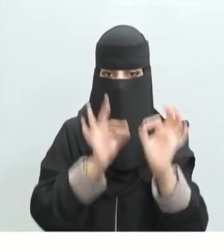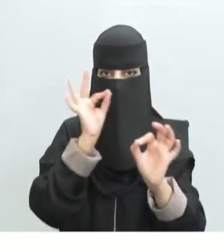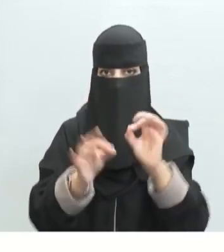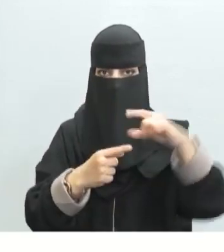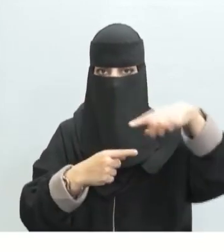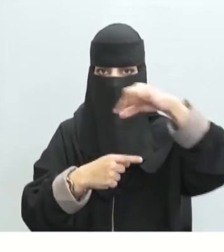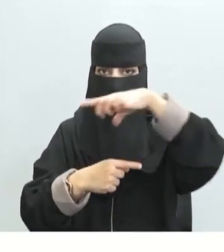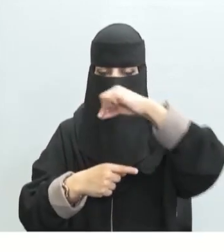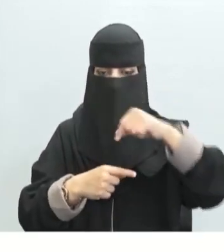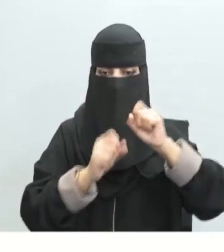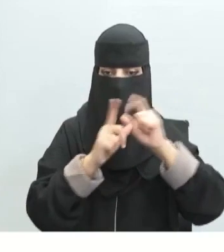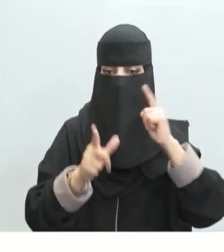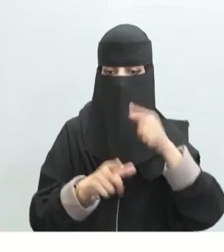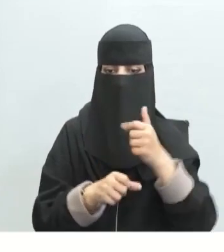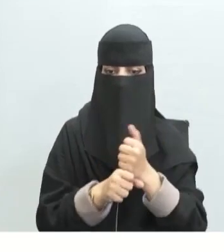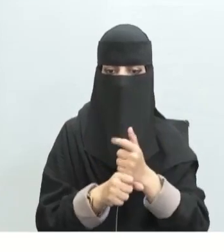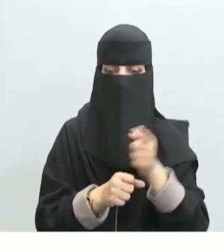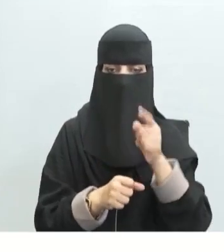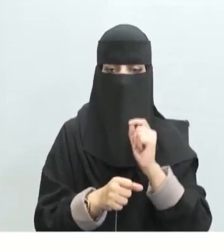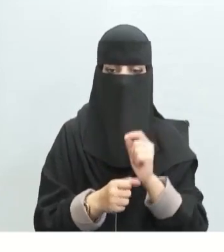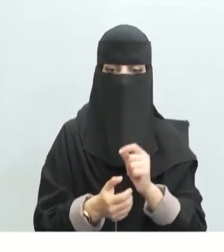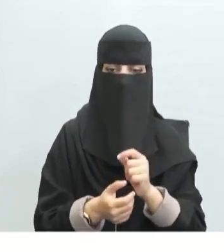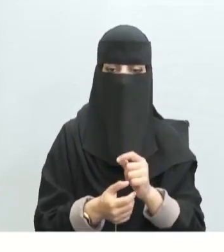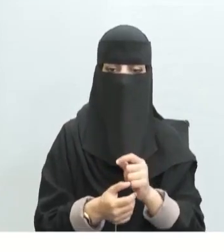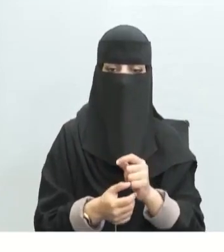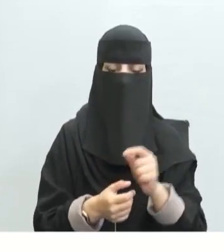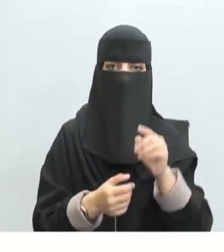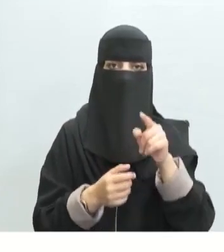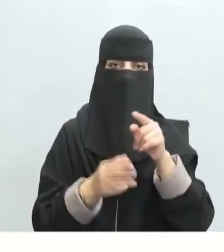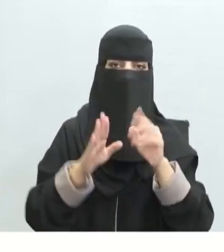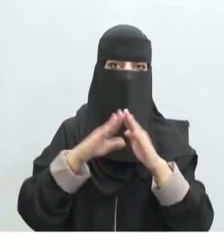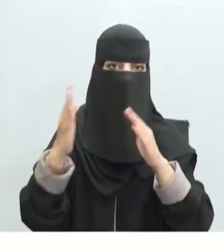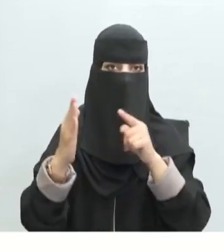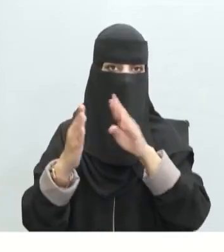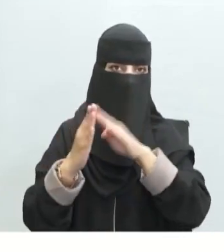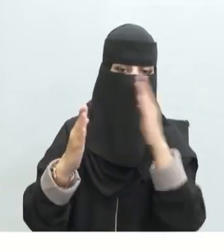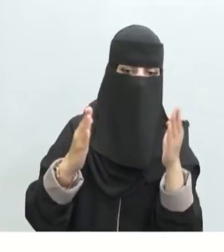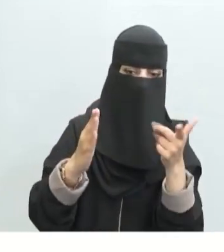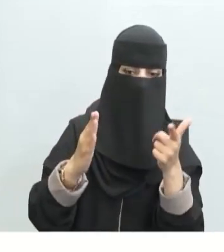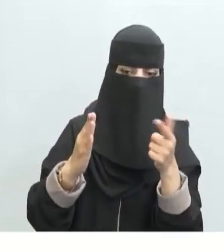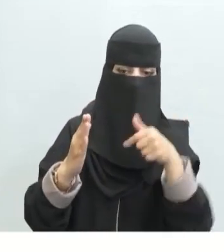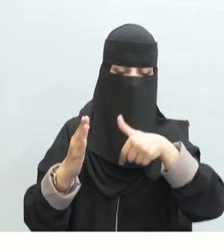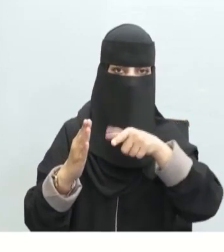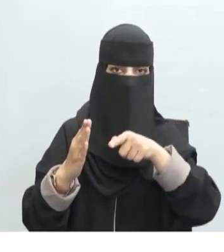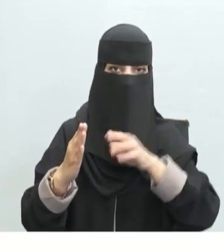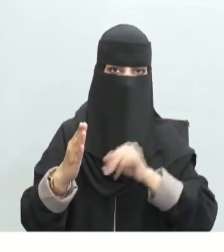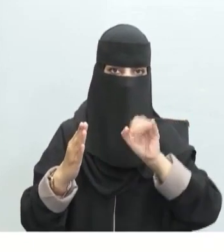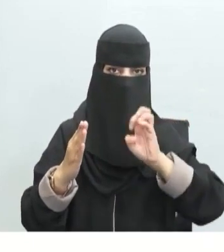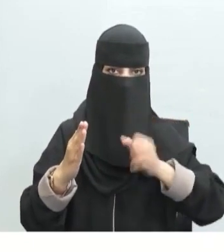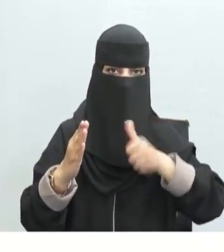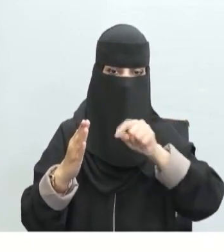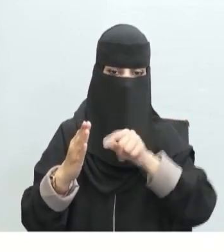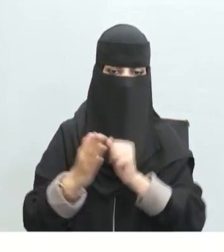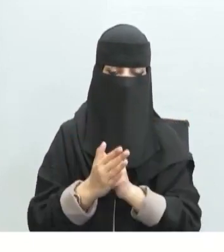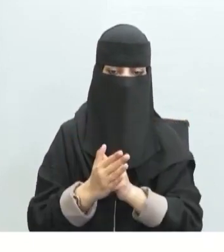للزاويه الموضحه طبعا عندك يتا هذا الضلع يعتبر الضلع المقابل والست تعتبر الضلع المجاور